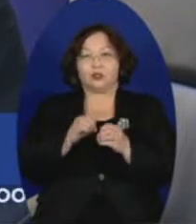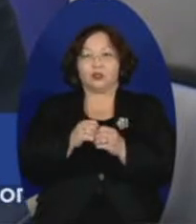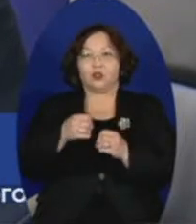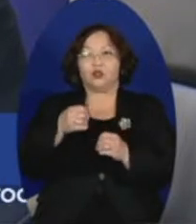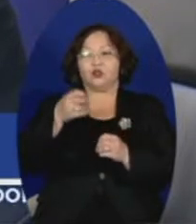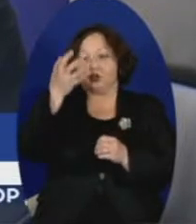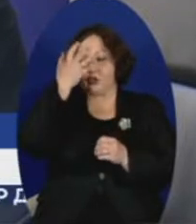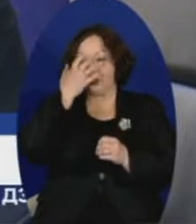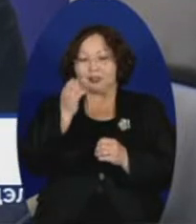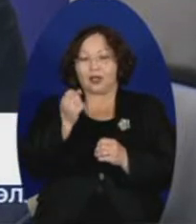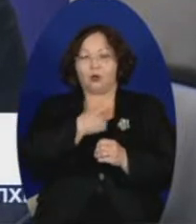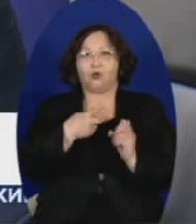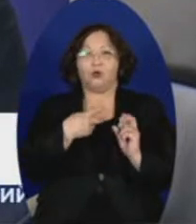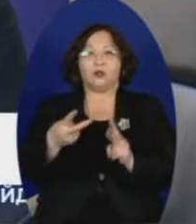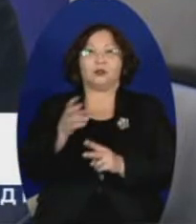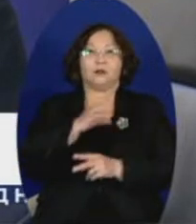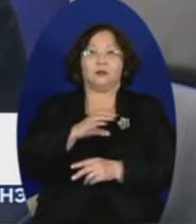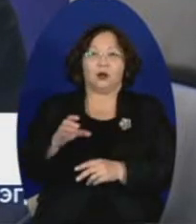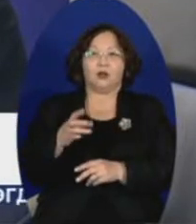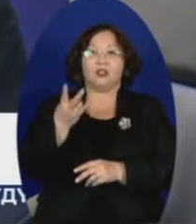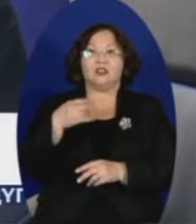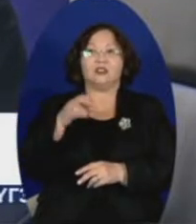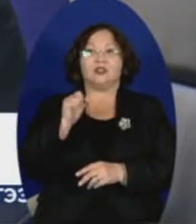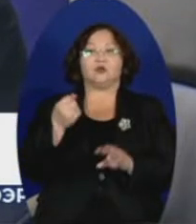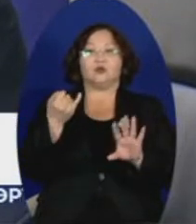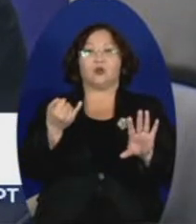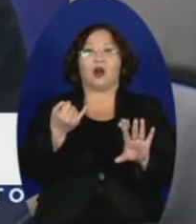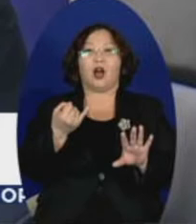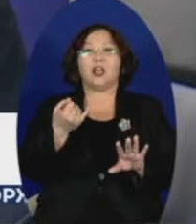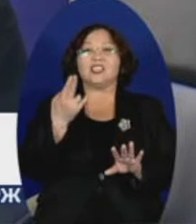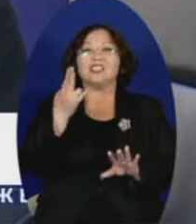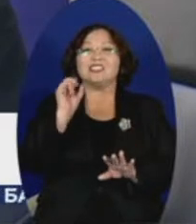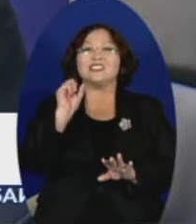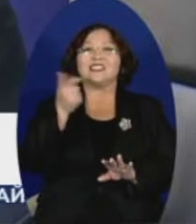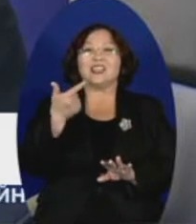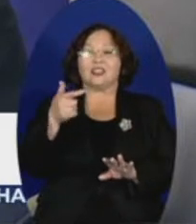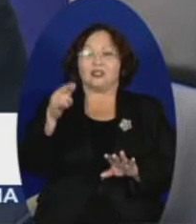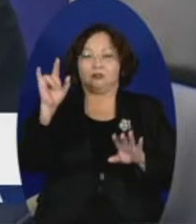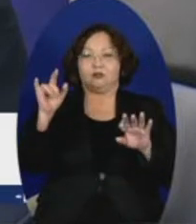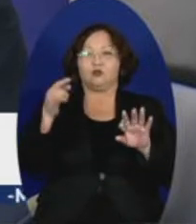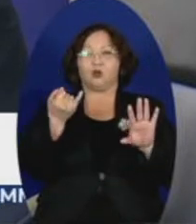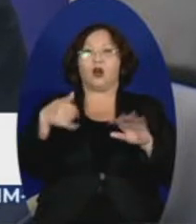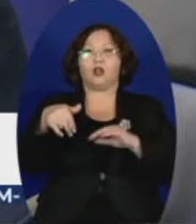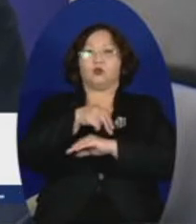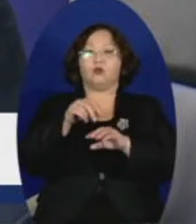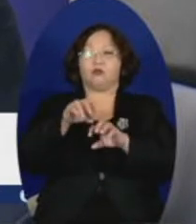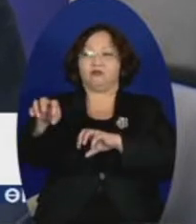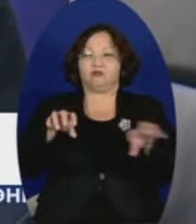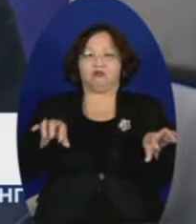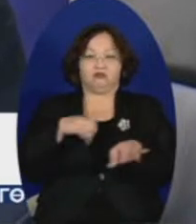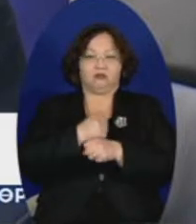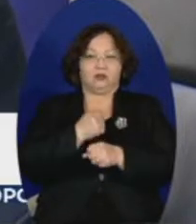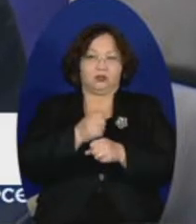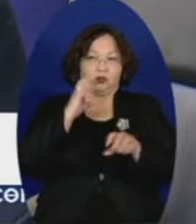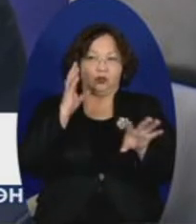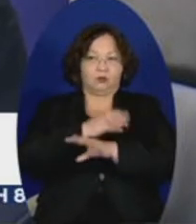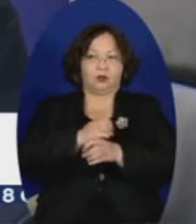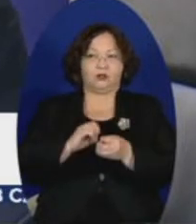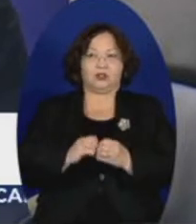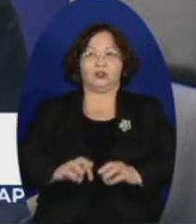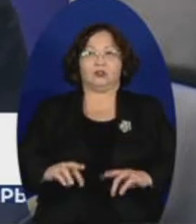үйлчилгээний газрыг нийслэлийн 6 цэгийн үйлчилгээнд дээр суурилж байгуулгад энэ менежментийн хувьд өөрчлөлт хийж чадах юм